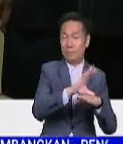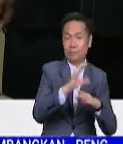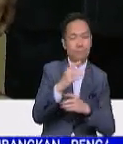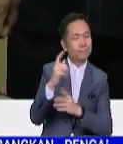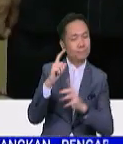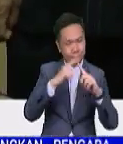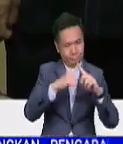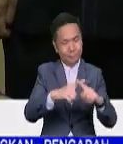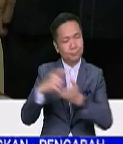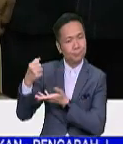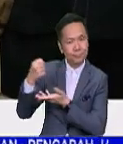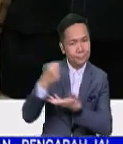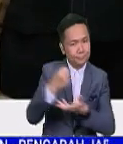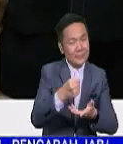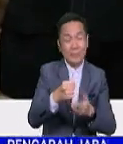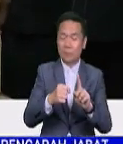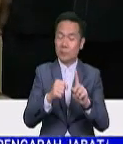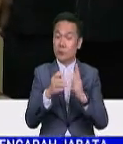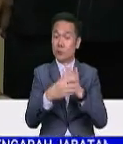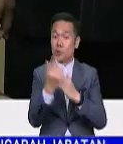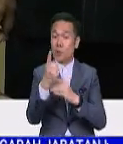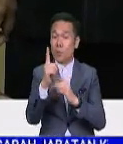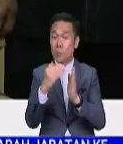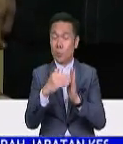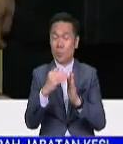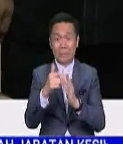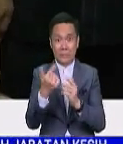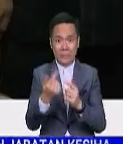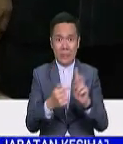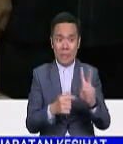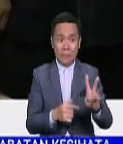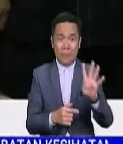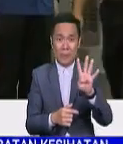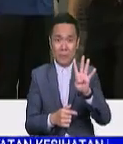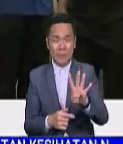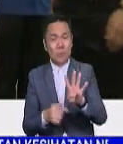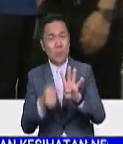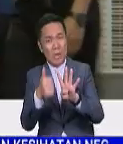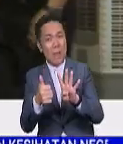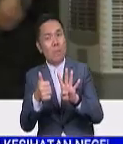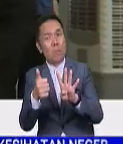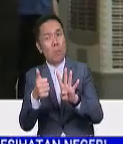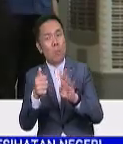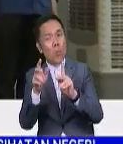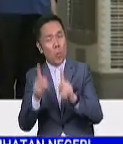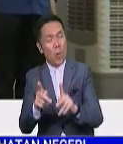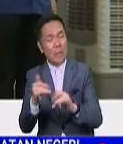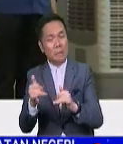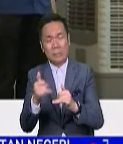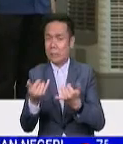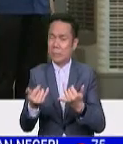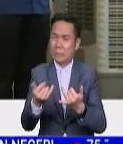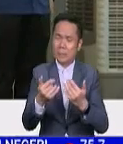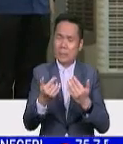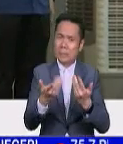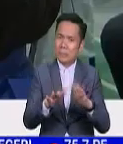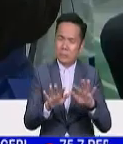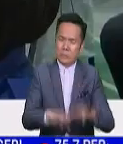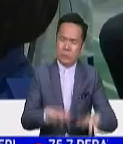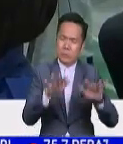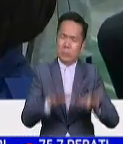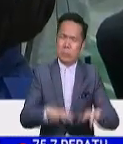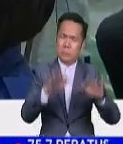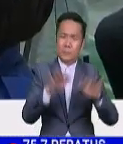Hai nama sak banjir di sini ialah 446 orang jadi inilah yang kita lakukan apabila